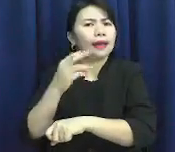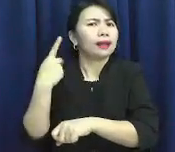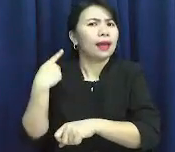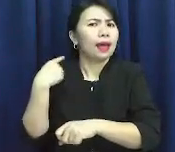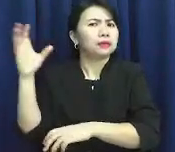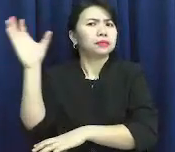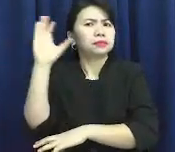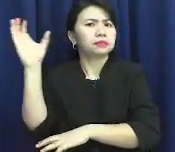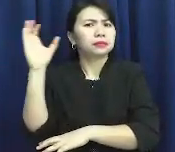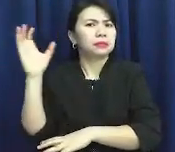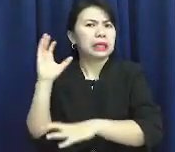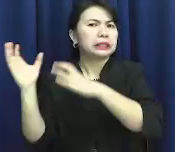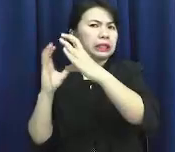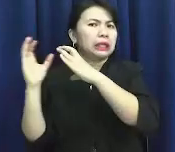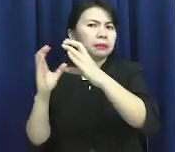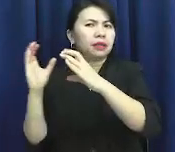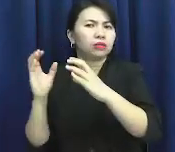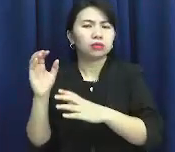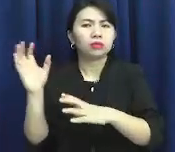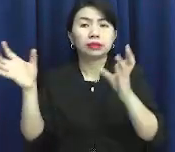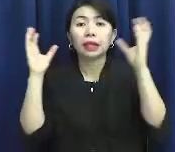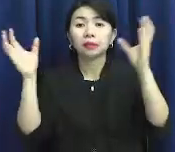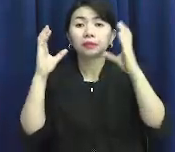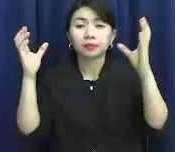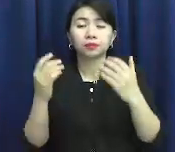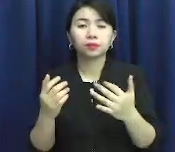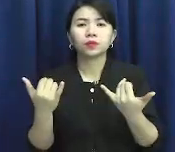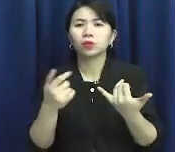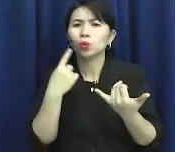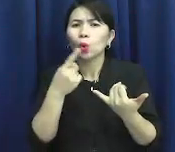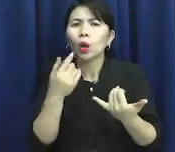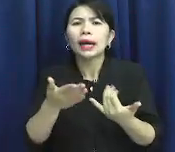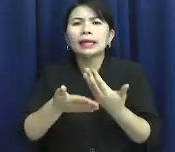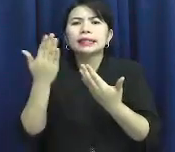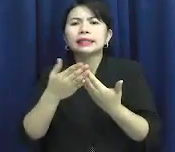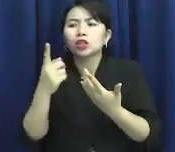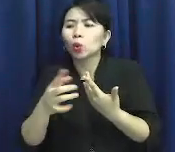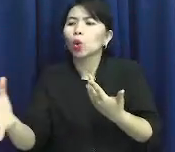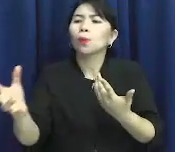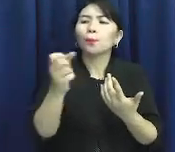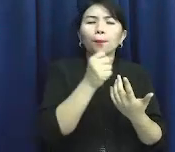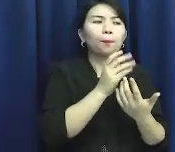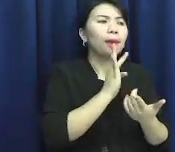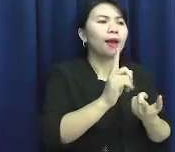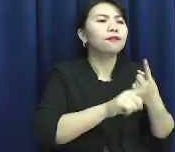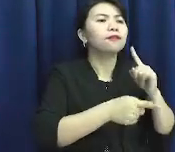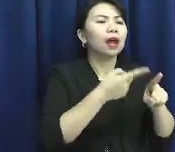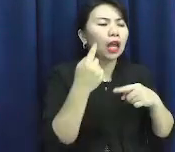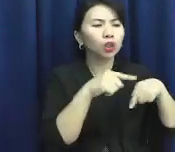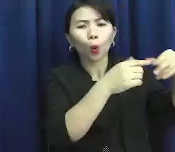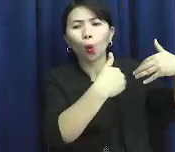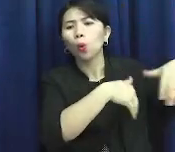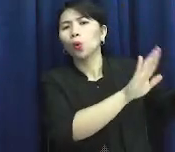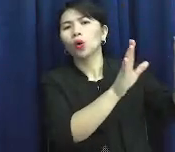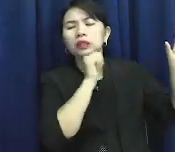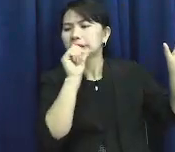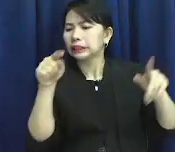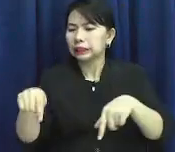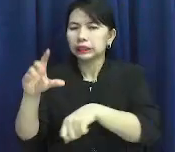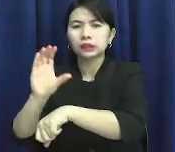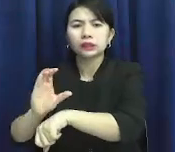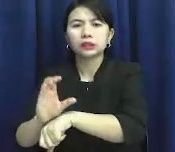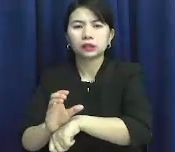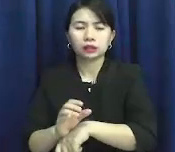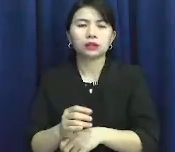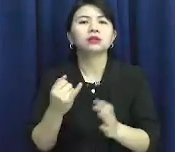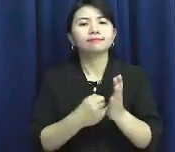Sino yung mas madalas madaling makuha sa ganyan? Sino madalas mahatak ng barkada? Sino madalas mahatak ng kaibigan? You see? Sabi ko nga